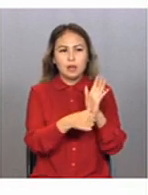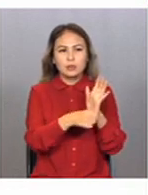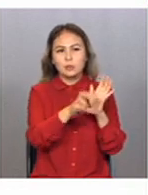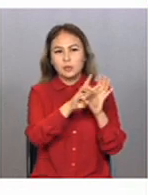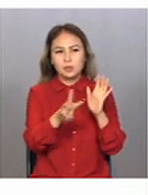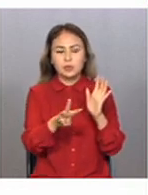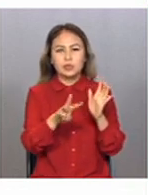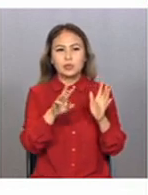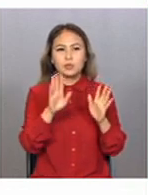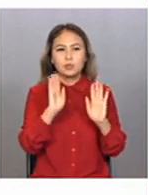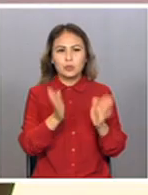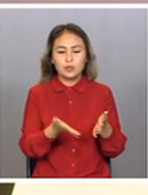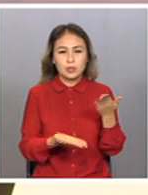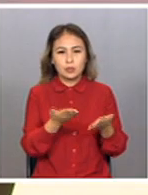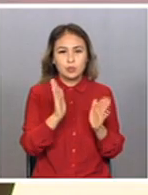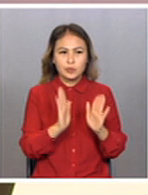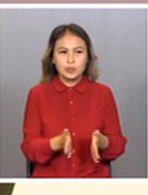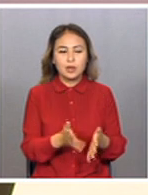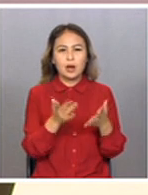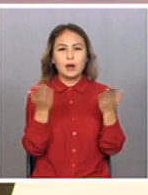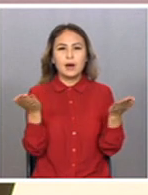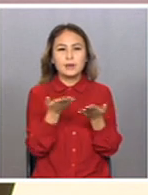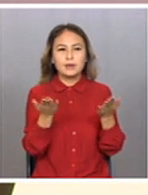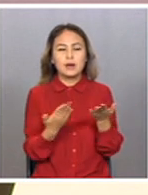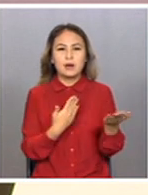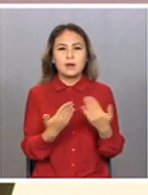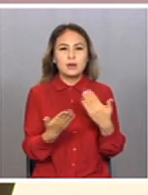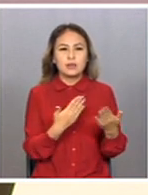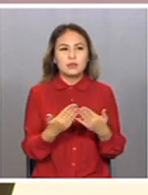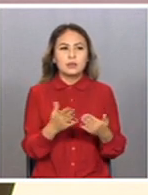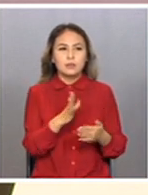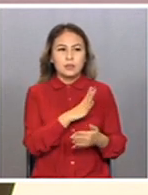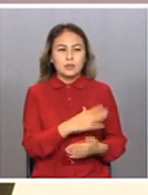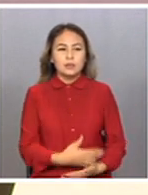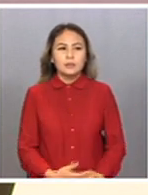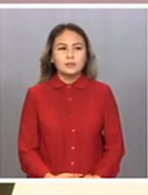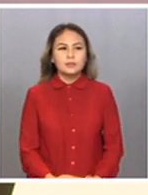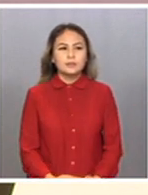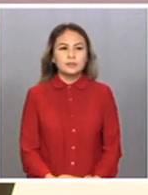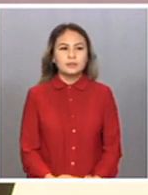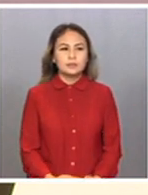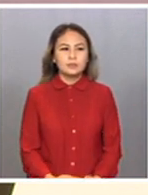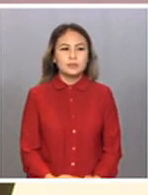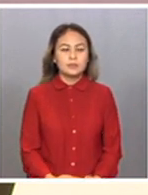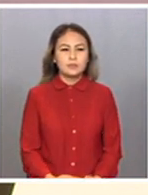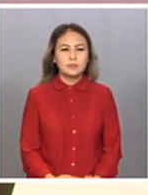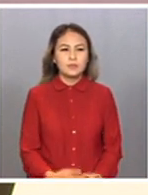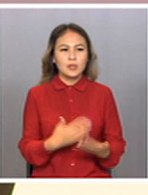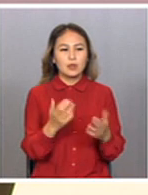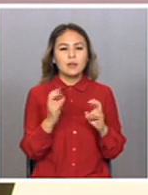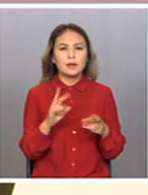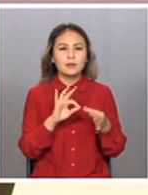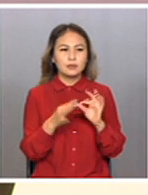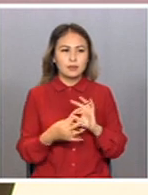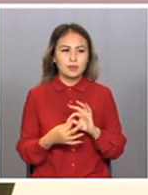минут жүретін болса, қандай арақашықтықты жүріп өтеді? Арақашықтықты қалай